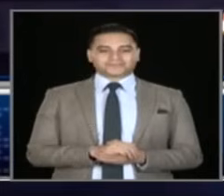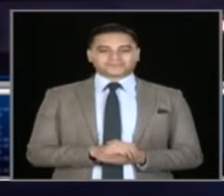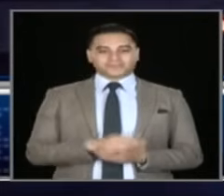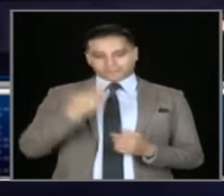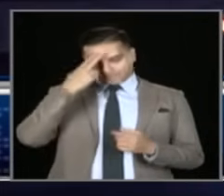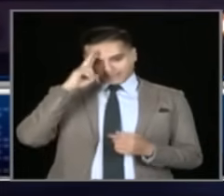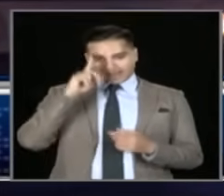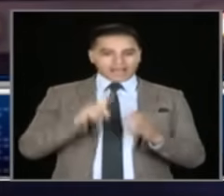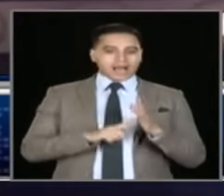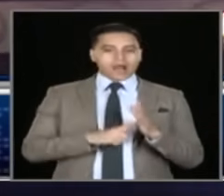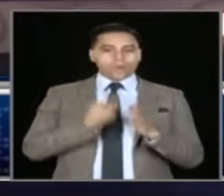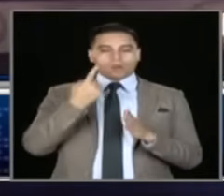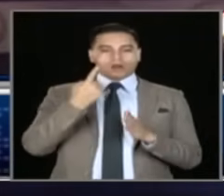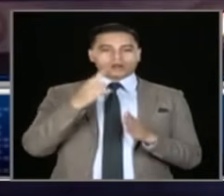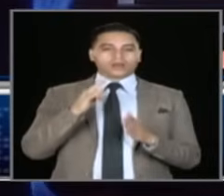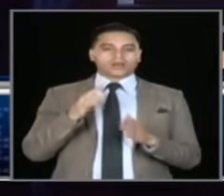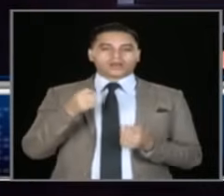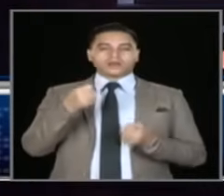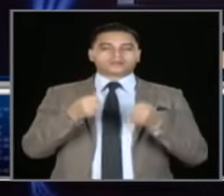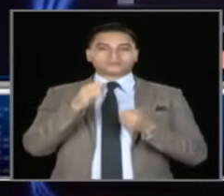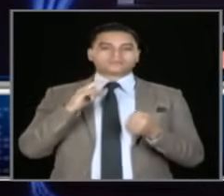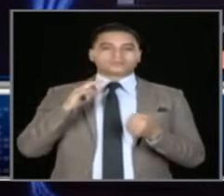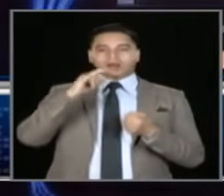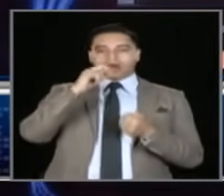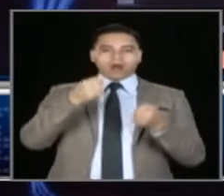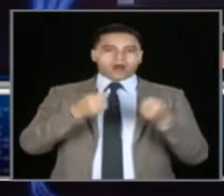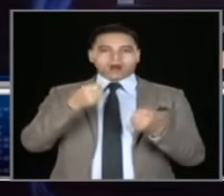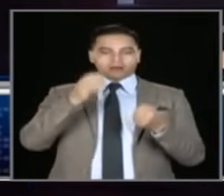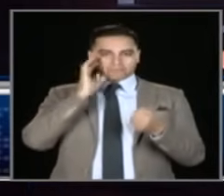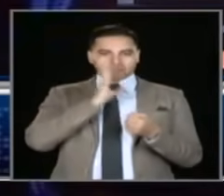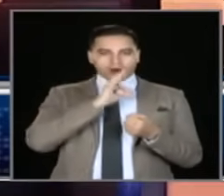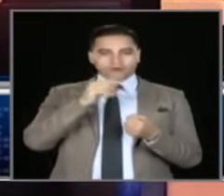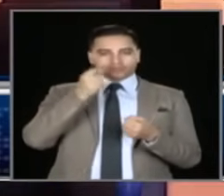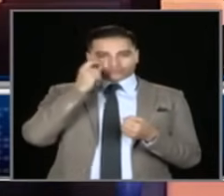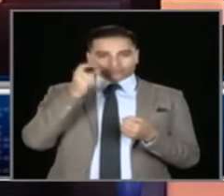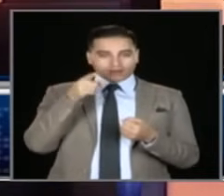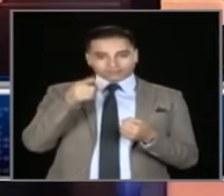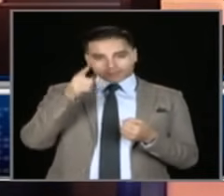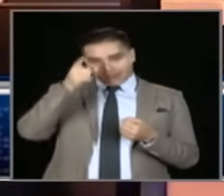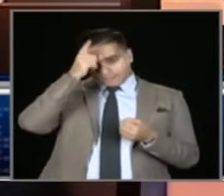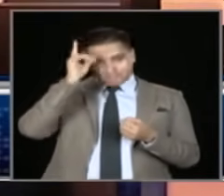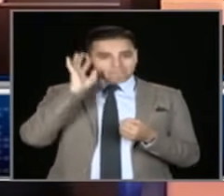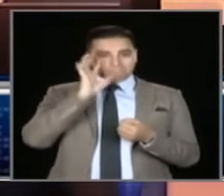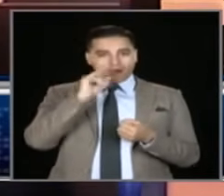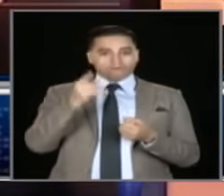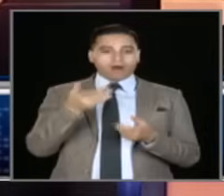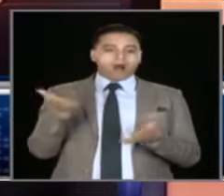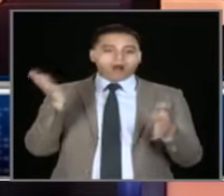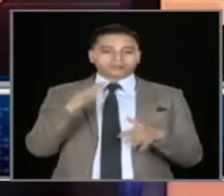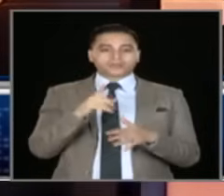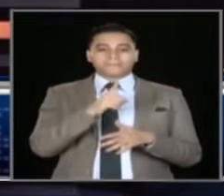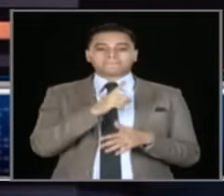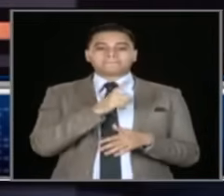من هو أول طيار ألماني مقاتل يحقق أكثر من 100 انتصار جوي مؤكد